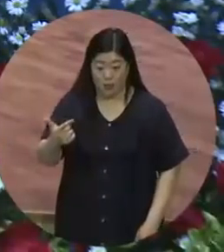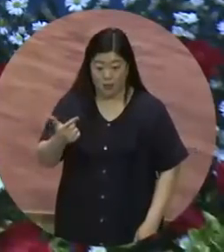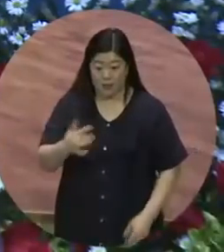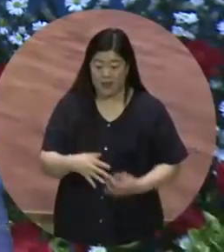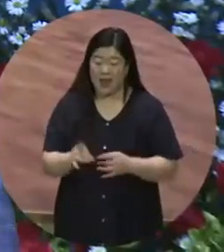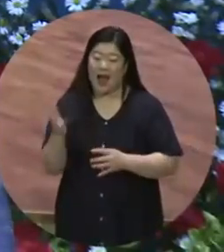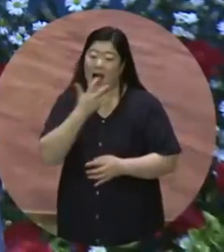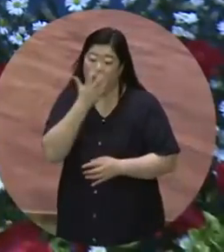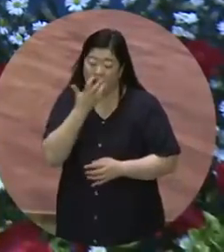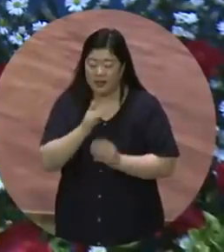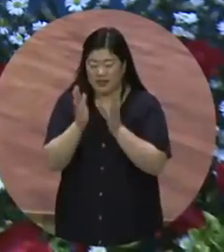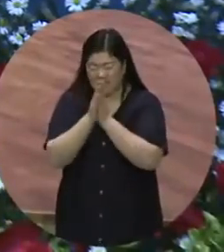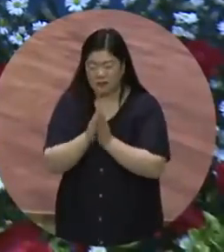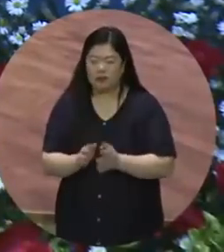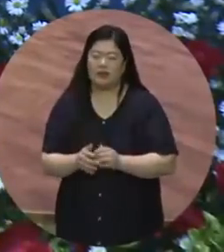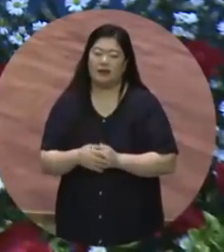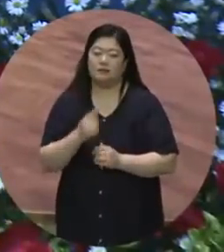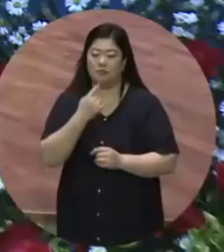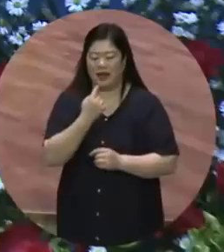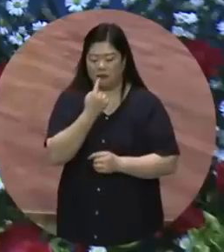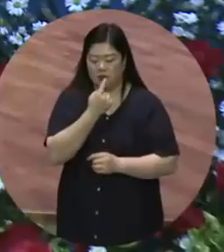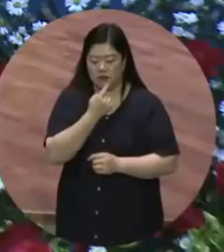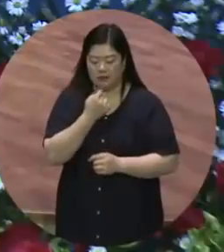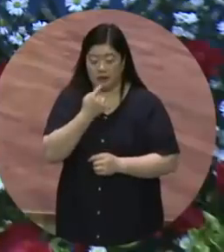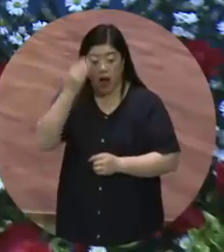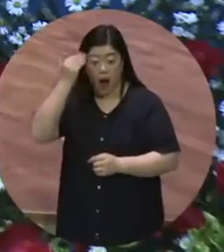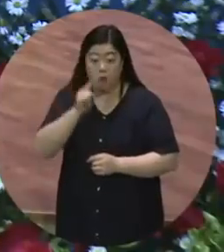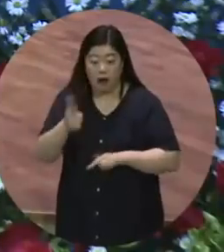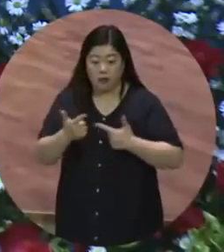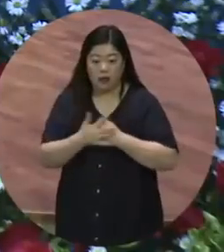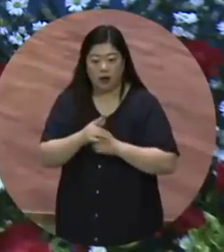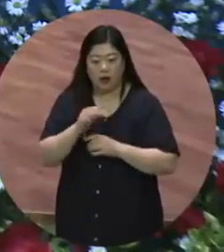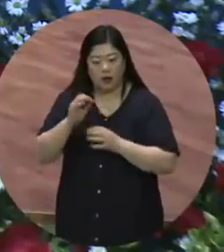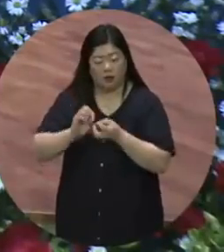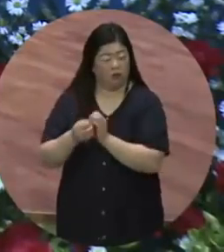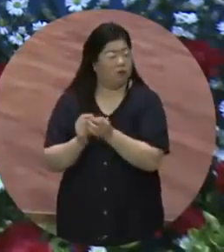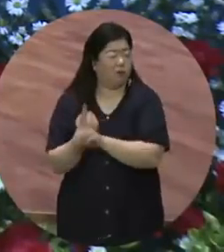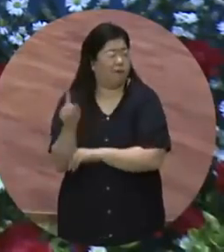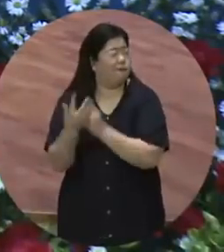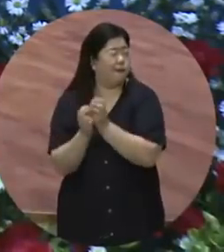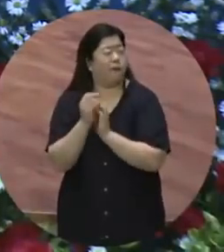그런 기도를 그렇게 많이 했다. 왜 이런 상황이 터졌냐. 내가 기도 안 했냐.